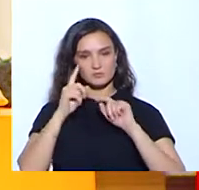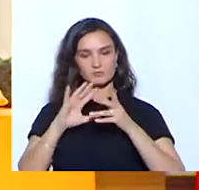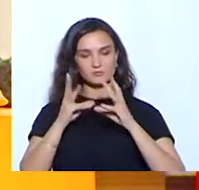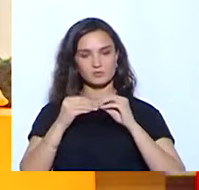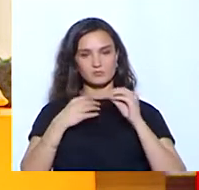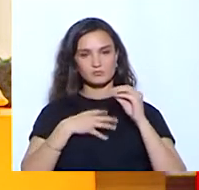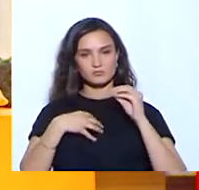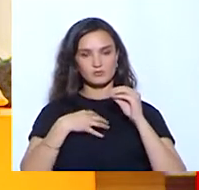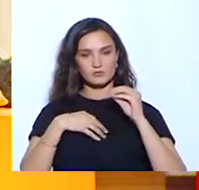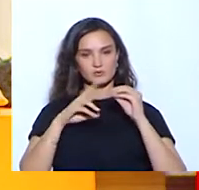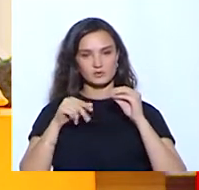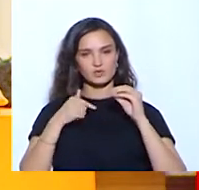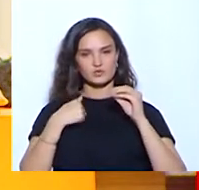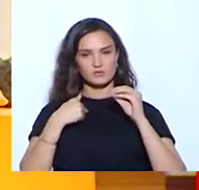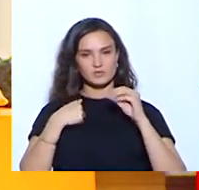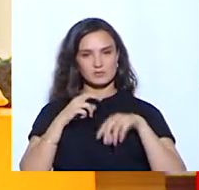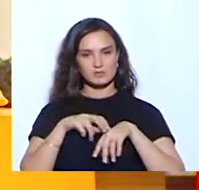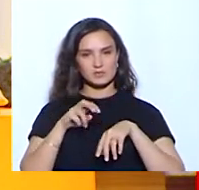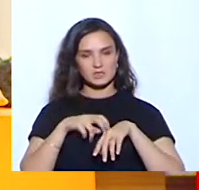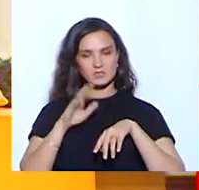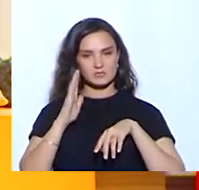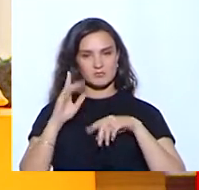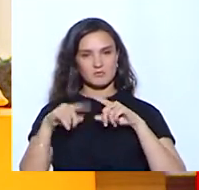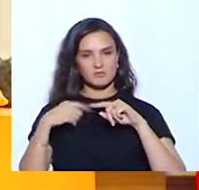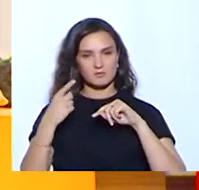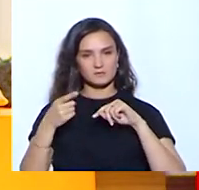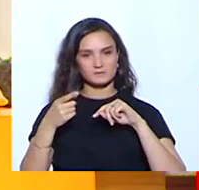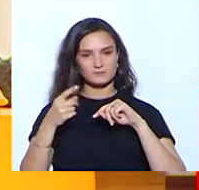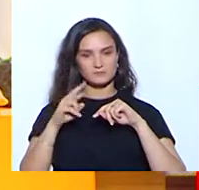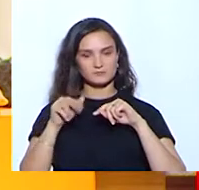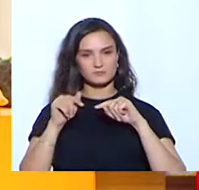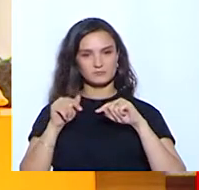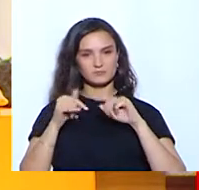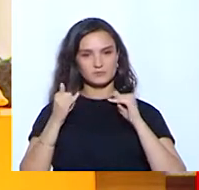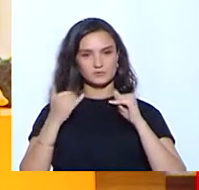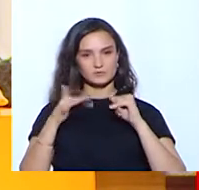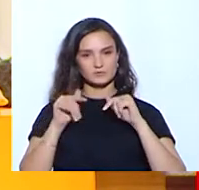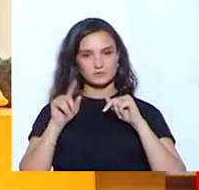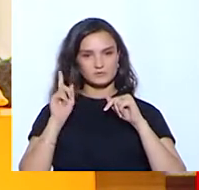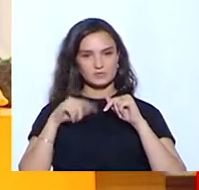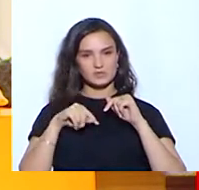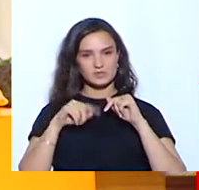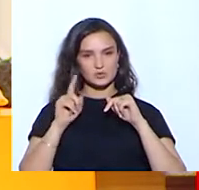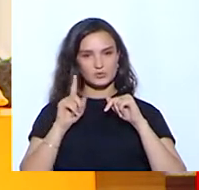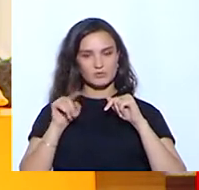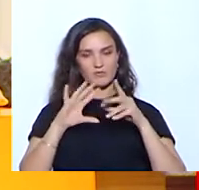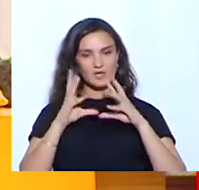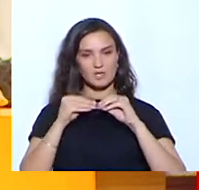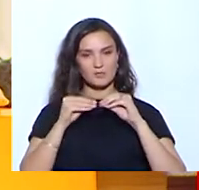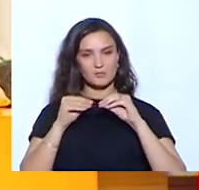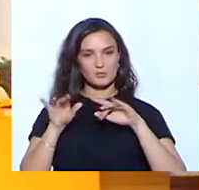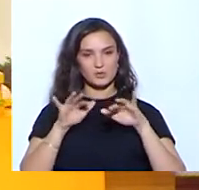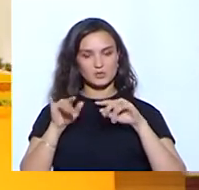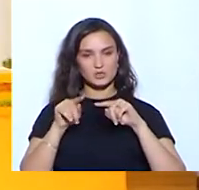ყველაზე აქტუალურია და ჩვენი მედიცინის მომავალს განსაზღვრავს. კერძოდ, დღეს უკვე ვიცით, რომ ყველა